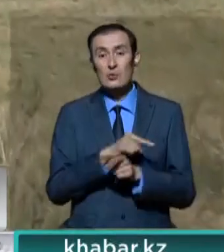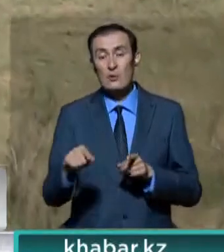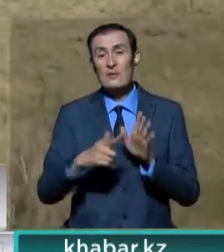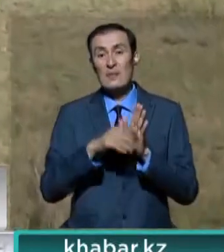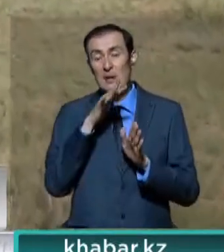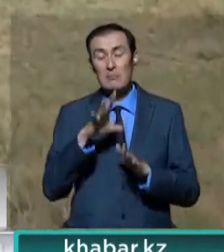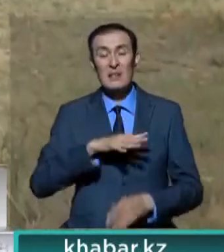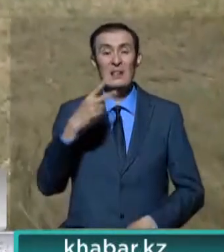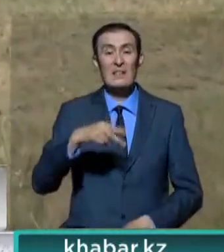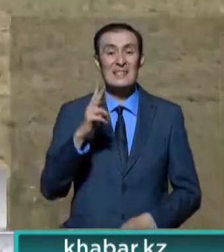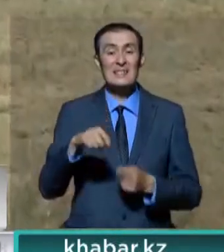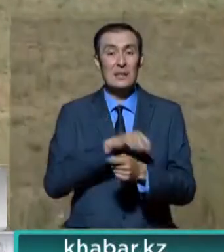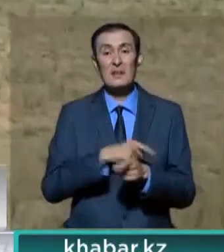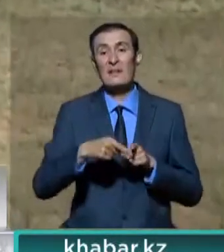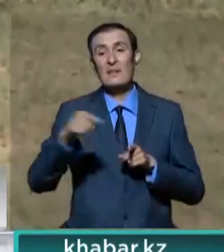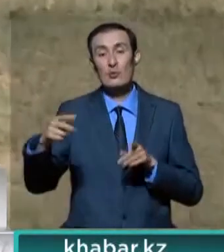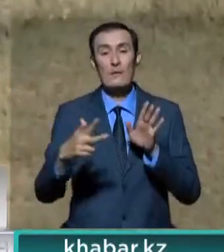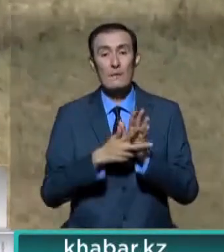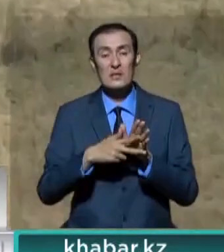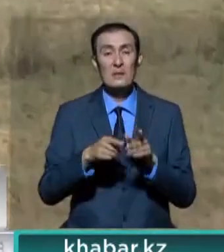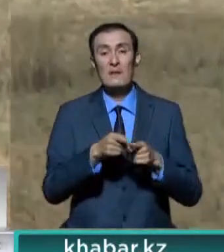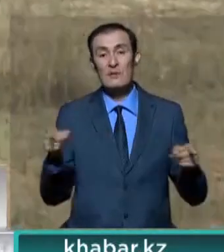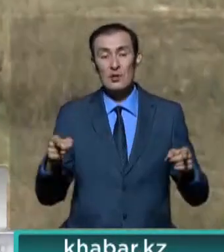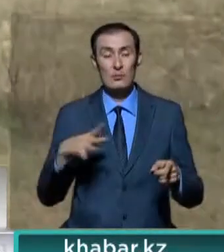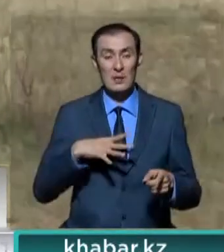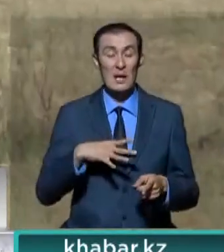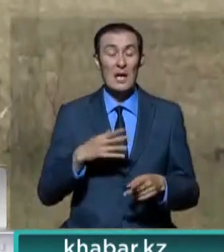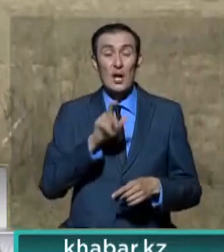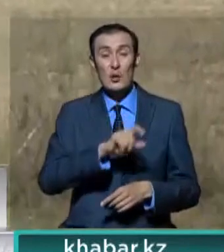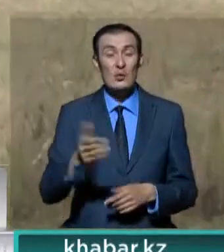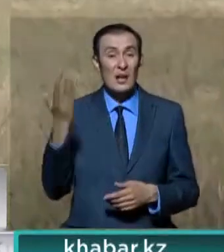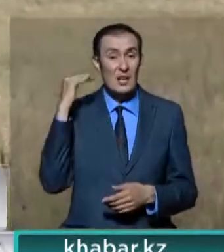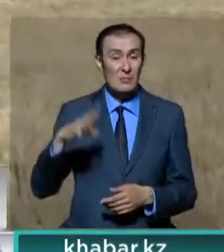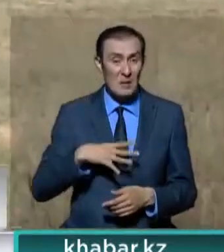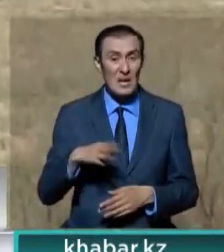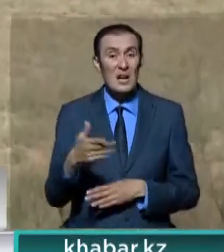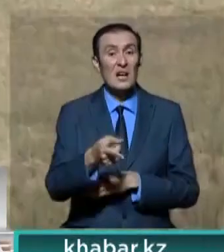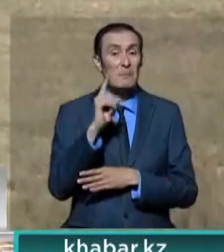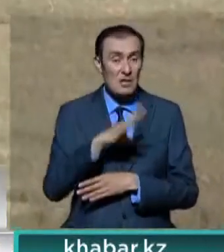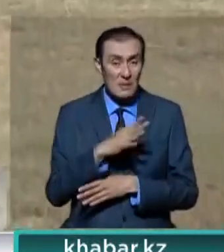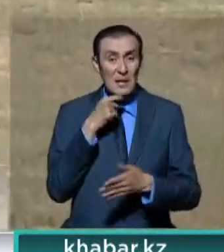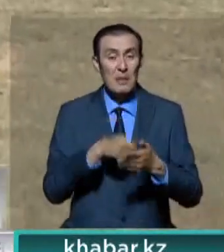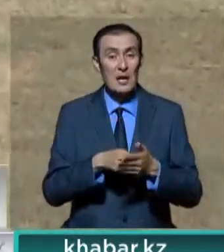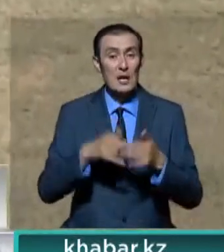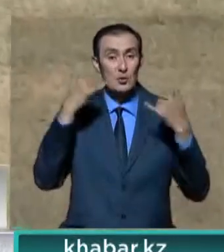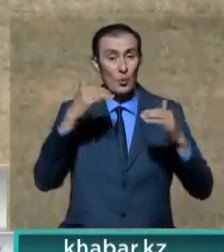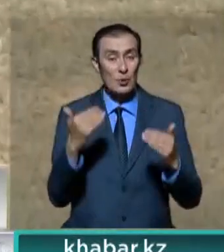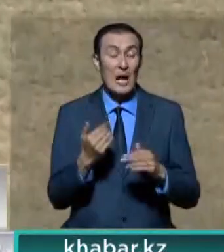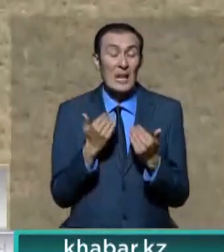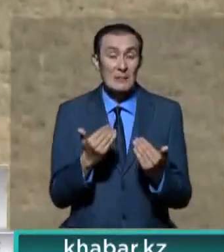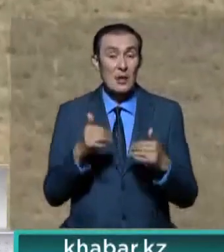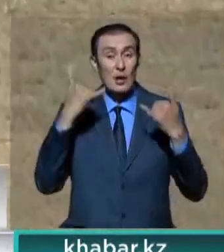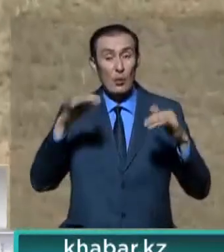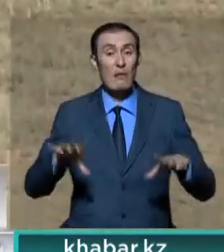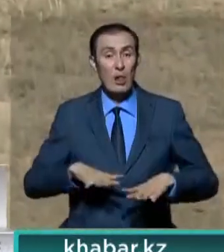Оно было 20 километров в длину и 8 в ширину. Раньше местные жители здесь рыбачили и поили скот. Сейчас коровы